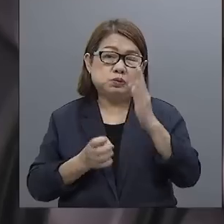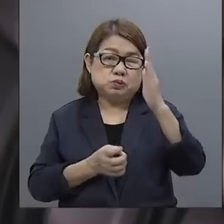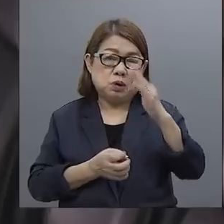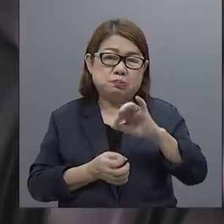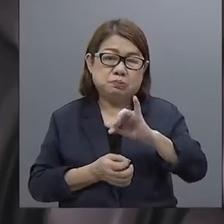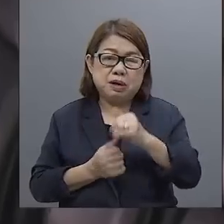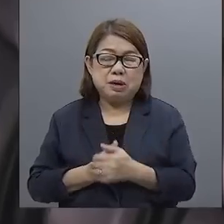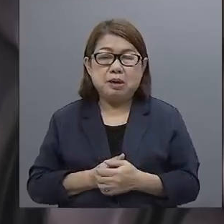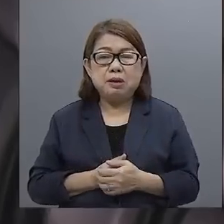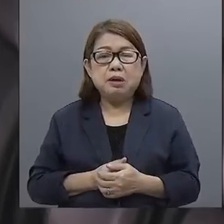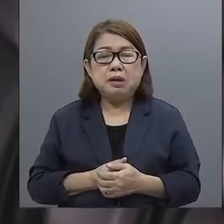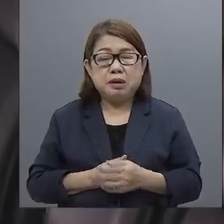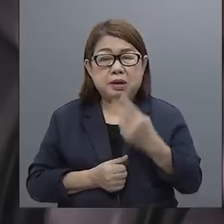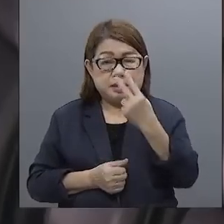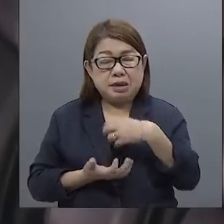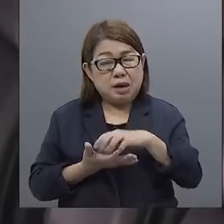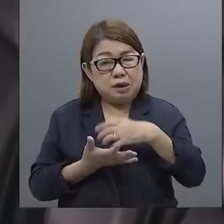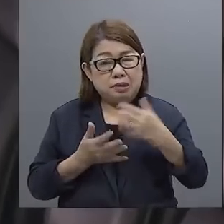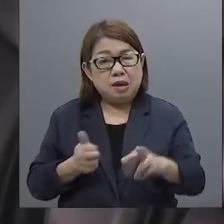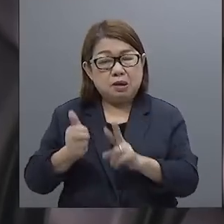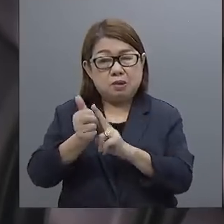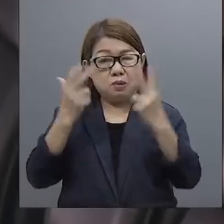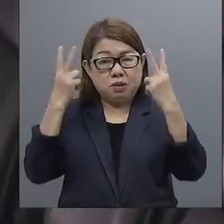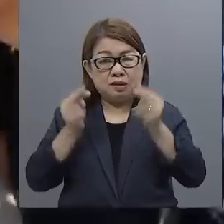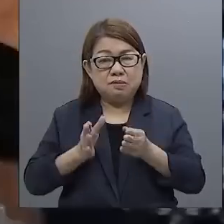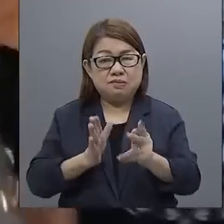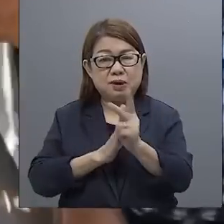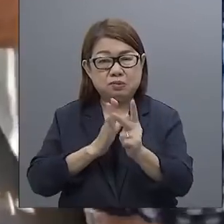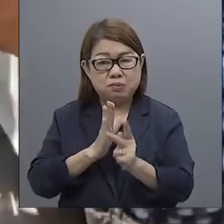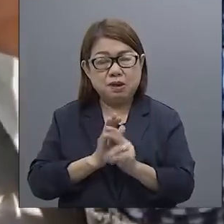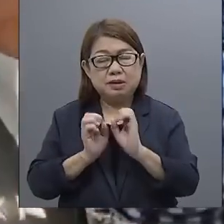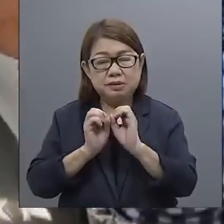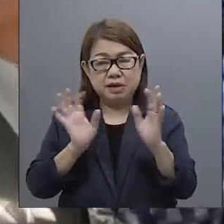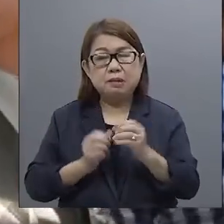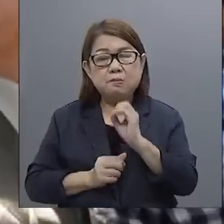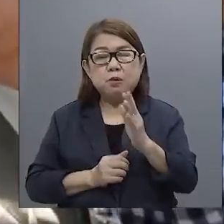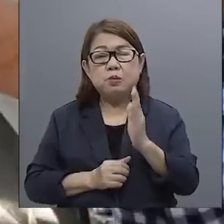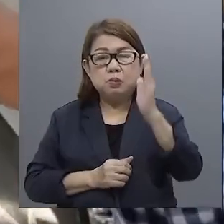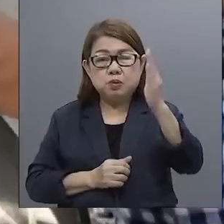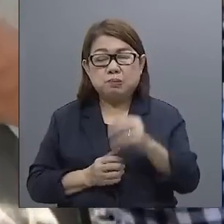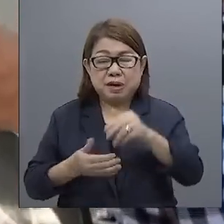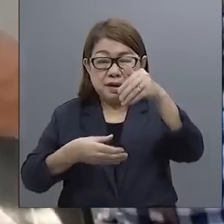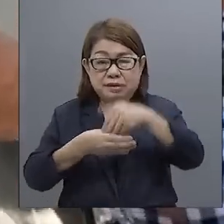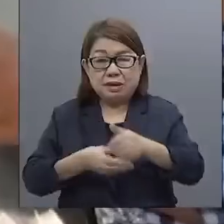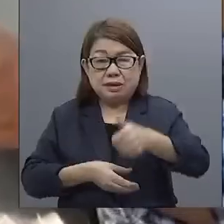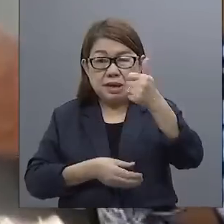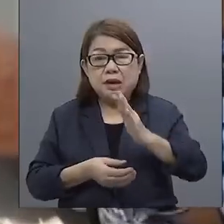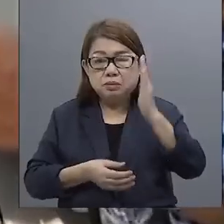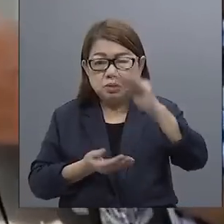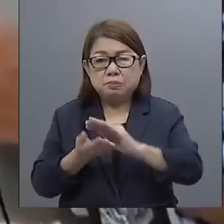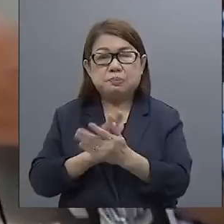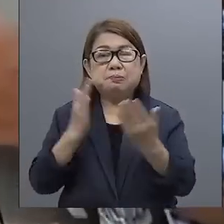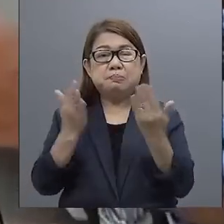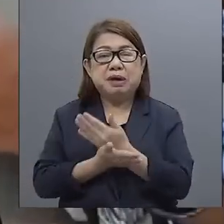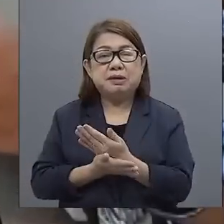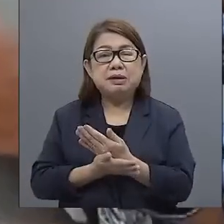ได้ด้วยสภาพการที่ว่านี้รองนายรัฐมนตรีฝ่ายกฎหมายชี้ถึงการเปลี่ยนแปลงหลังการเลือกตั้งยุคสมัยเปลี่ยน